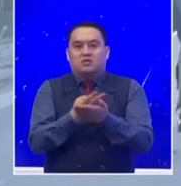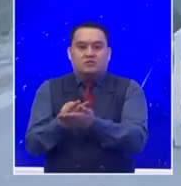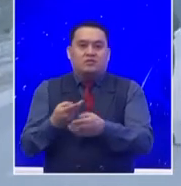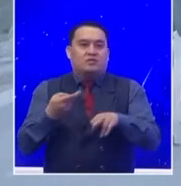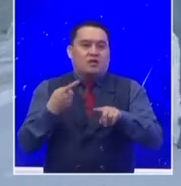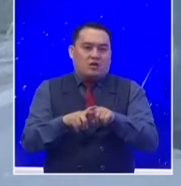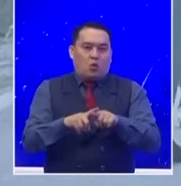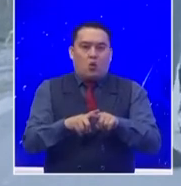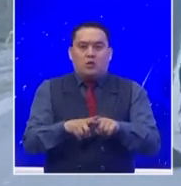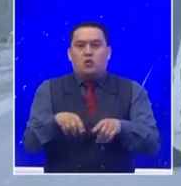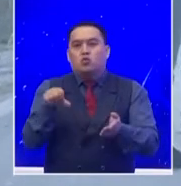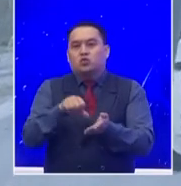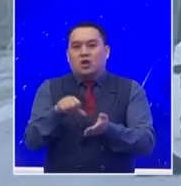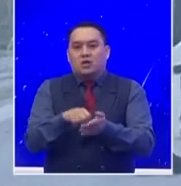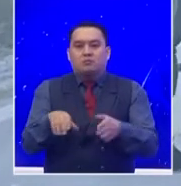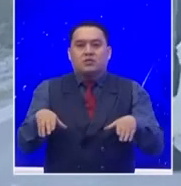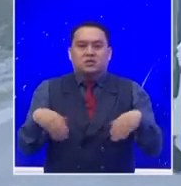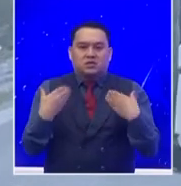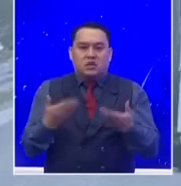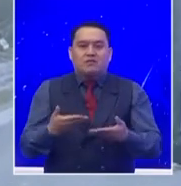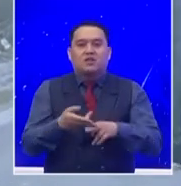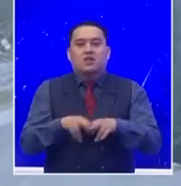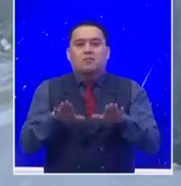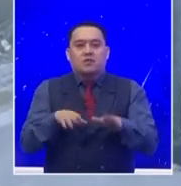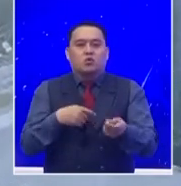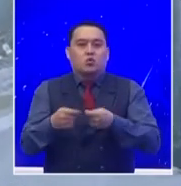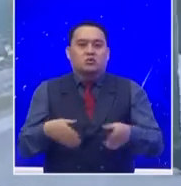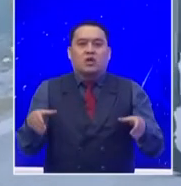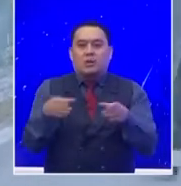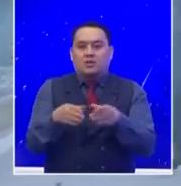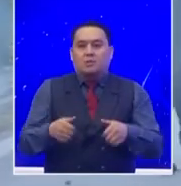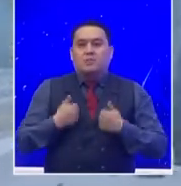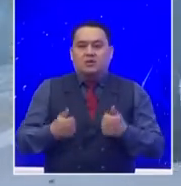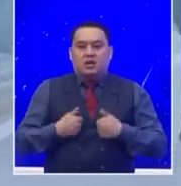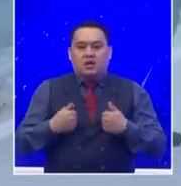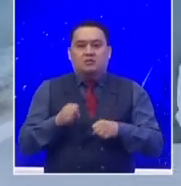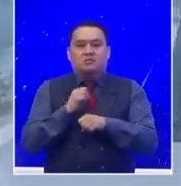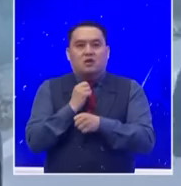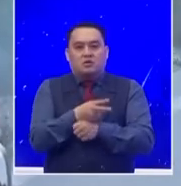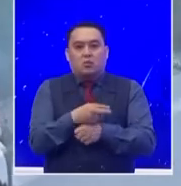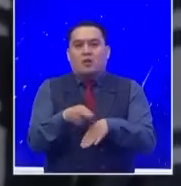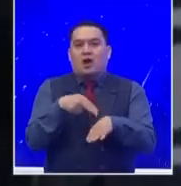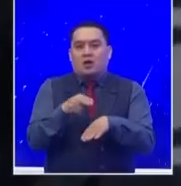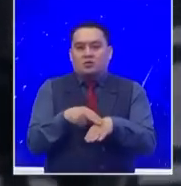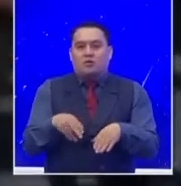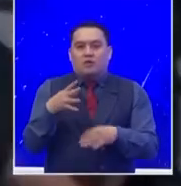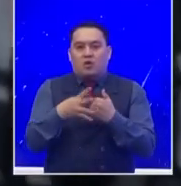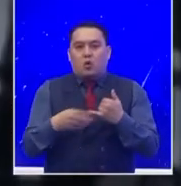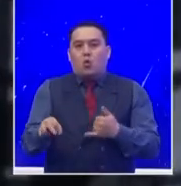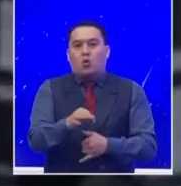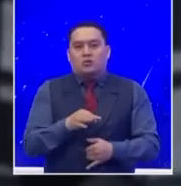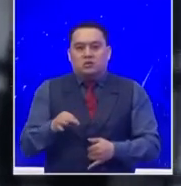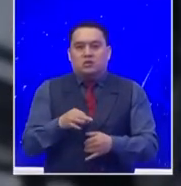В демонстрациях принимают участие и представители местного правительства. Собравшиеся пытаются разогнать полицию. На острове Хиос